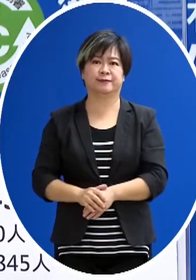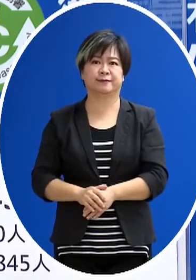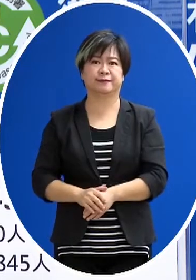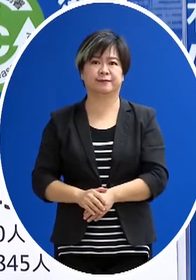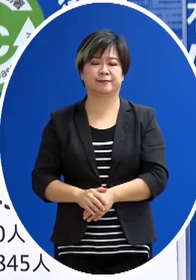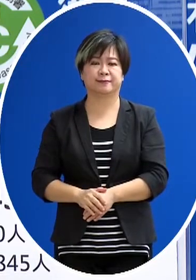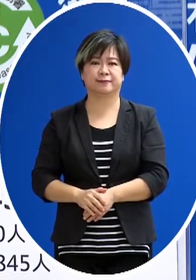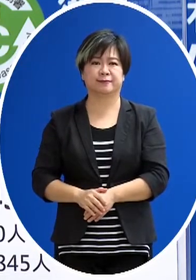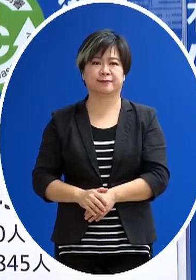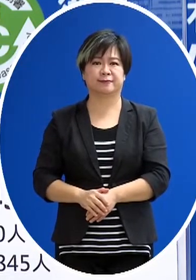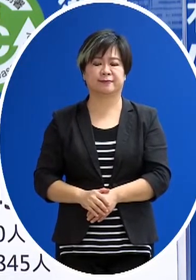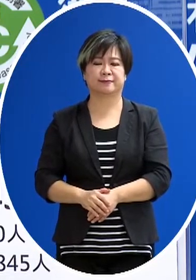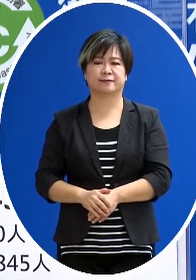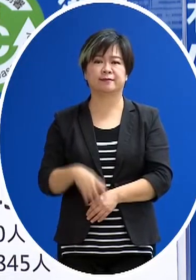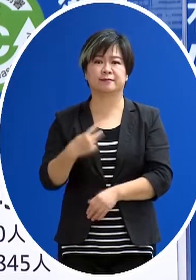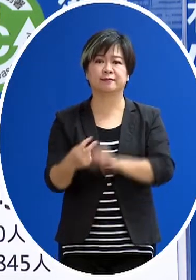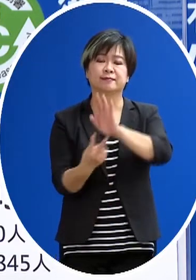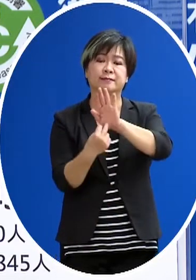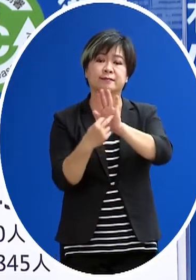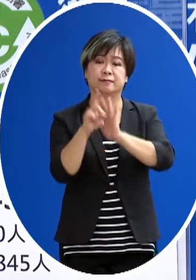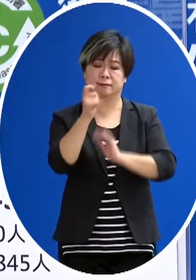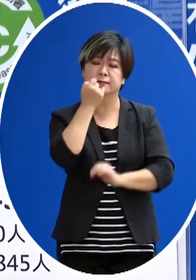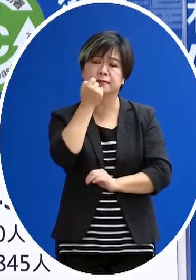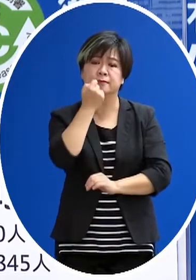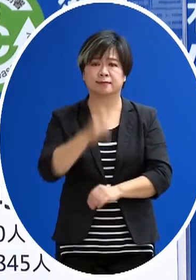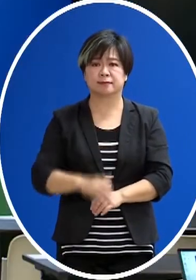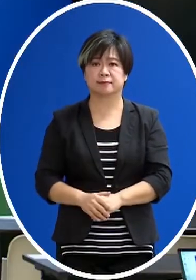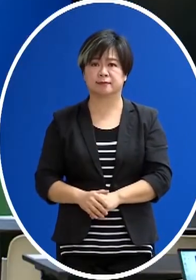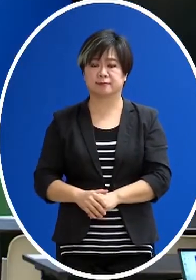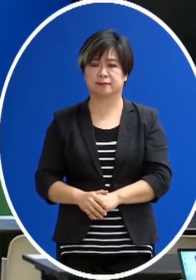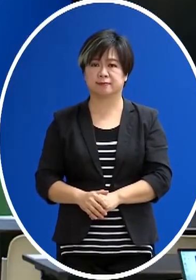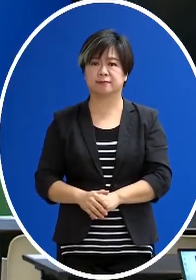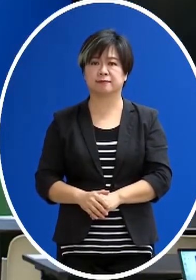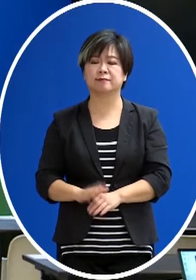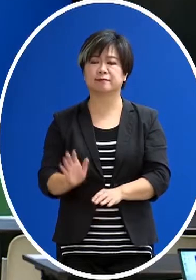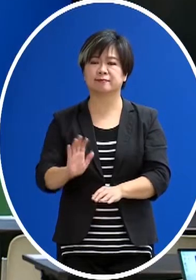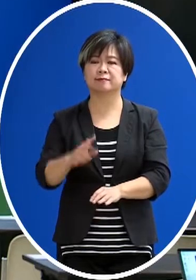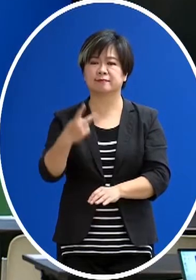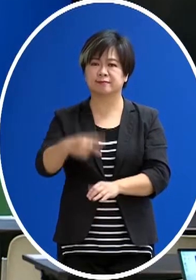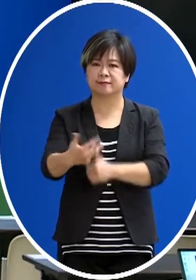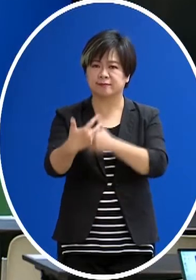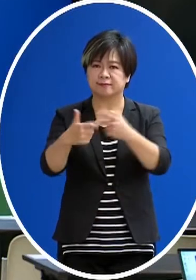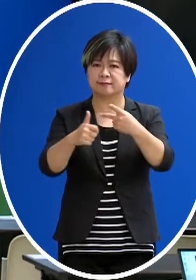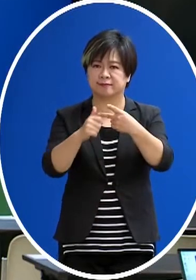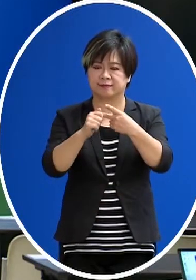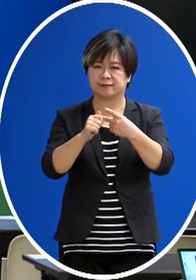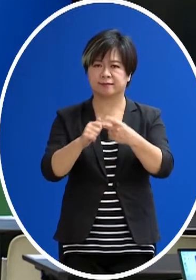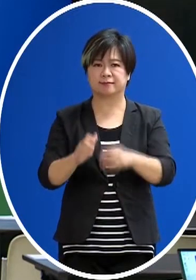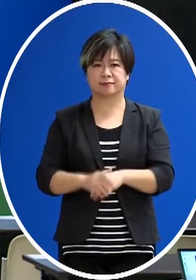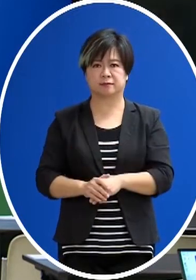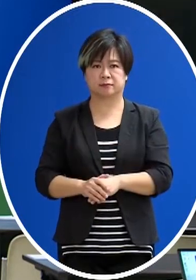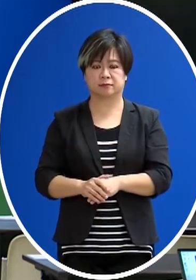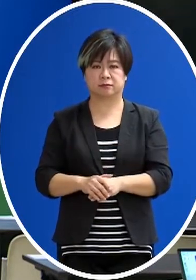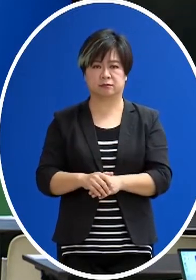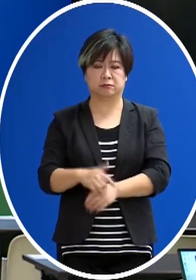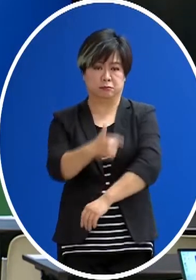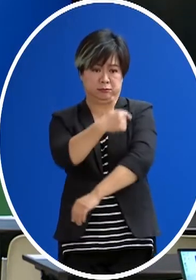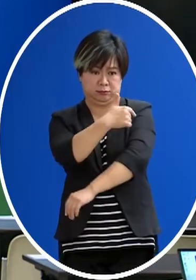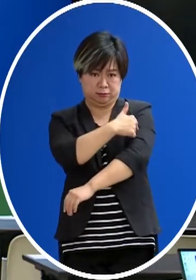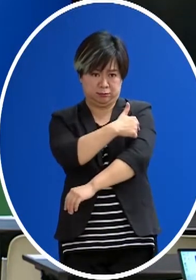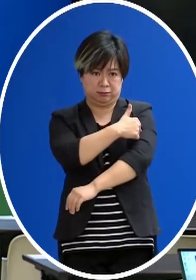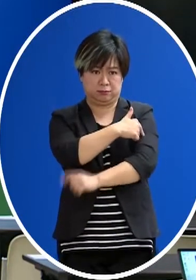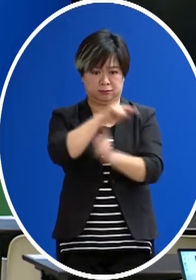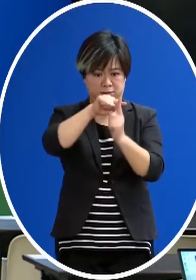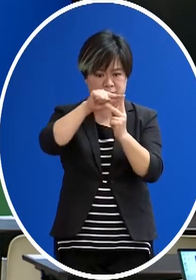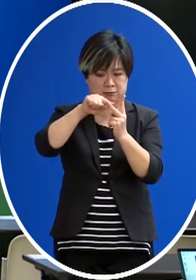当初讲的话再澄清一次。 对，那还有第二个问题，就是说因为不同的疫苗有不同的效力嘛，那我们